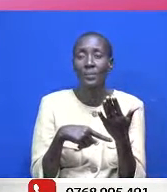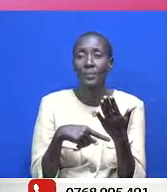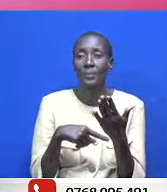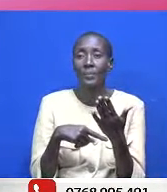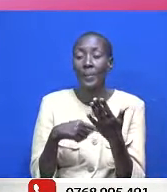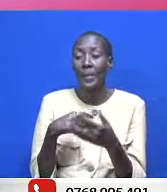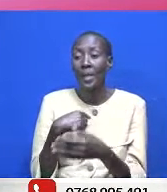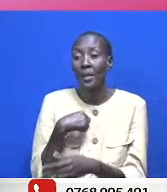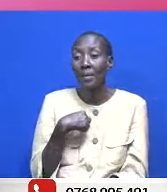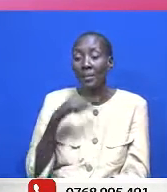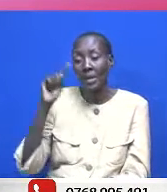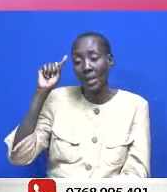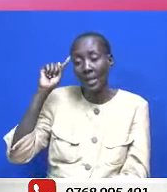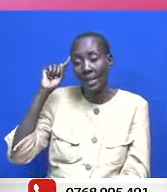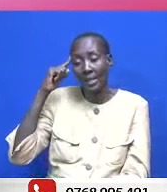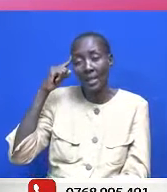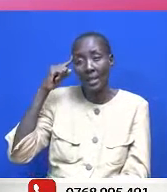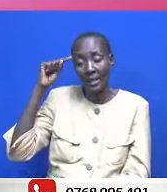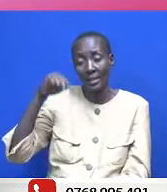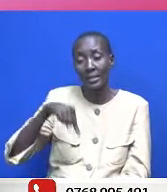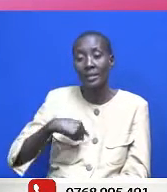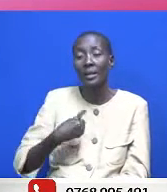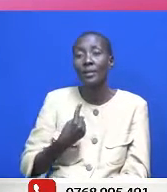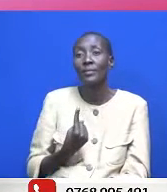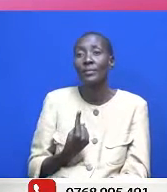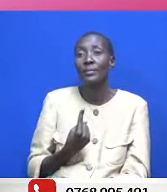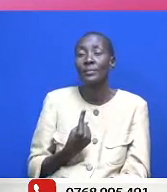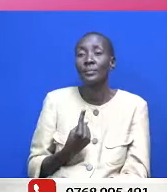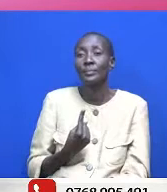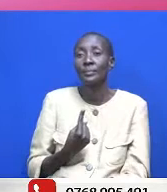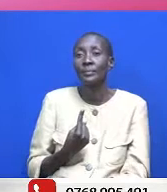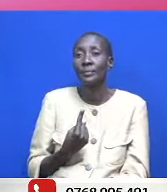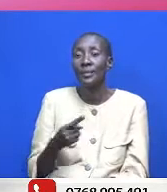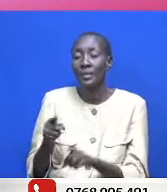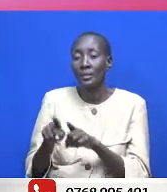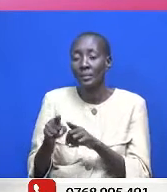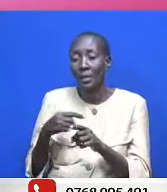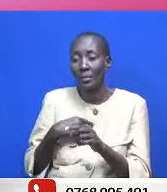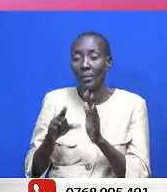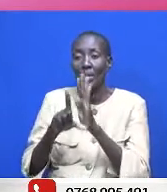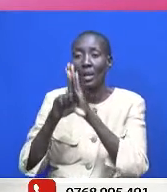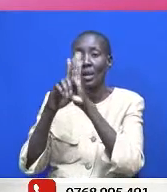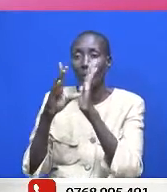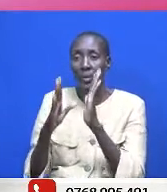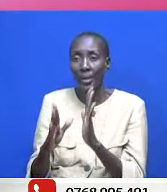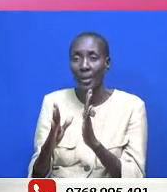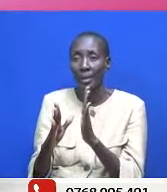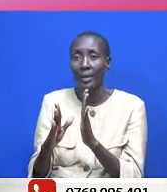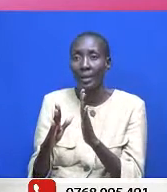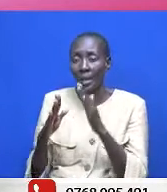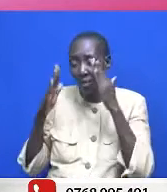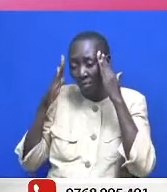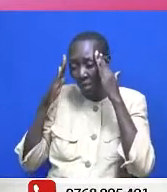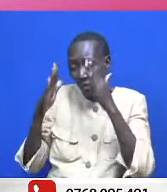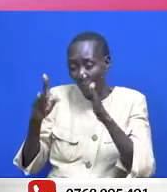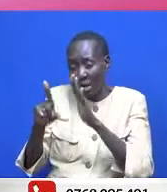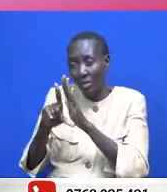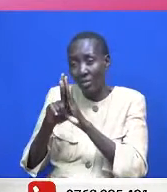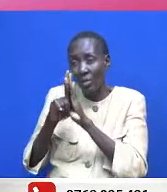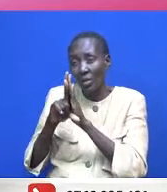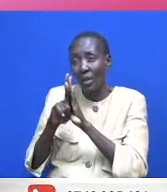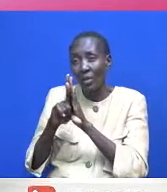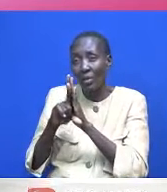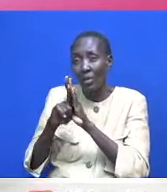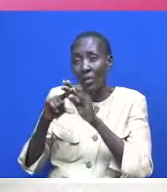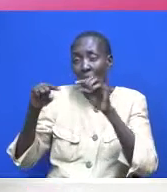Mimi nikifikiria kibinafsi na pia nikiwa wakili, najua mimi pia ni wakili, nikiangalia ile sheria ambayo tulizipitisha